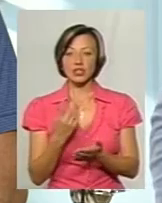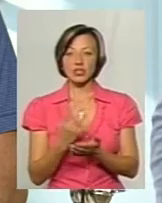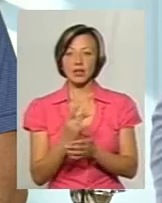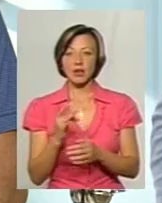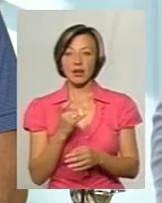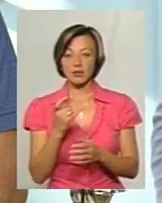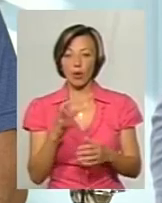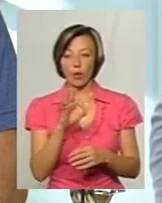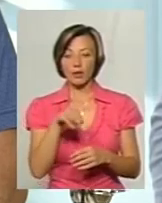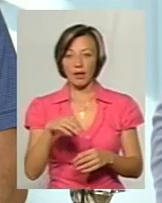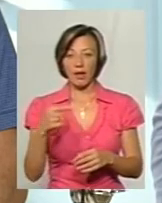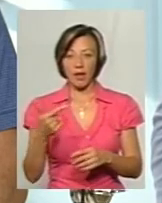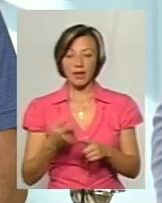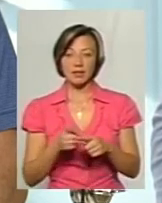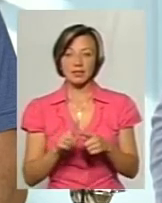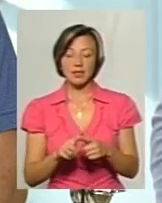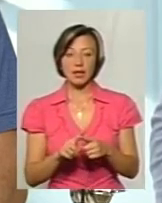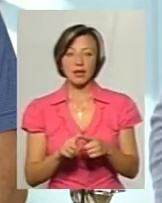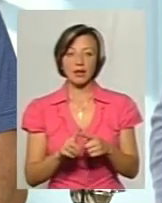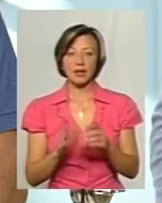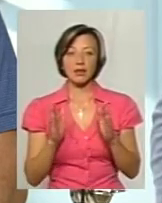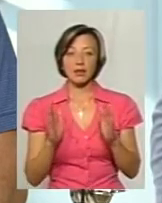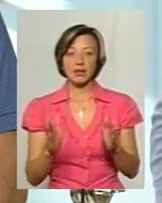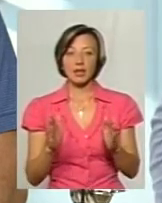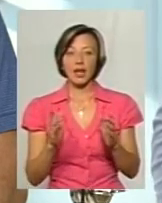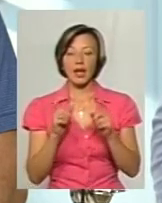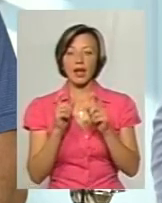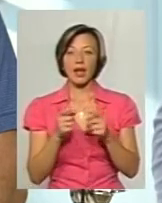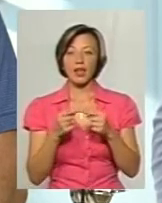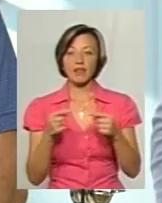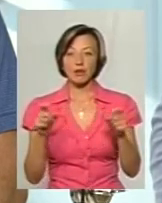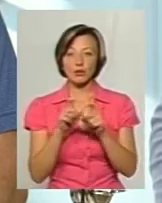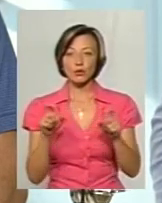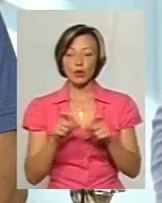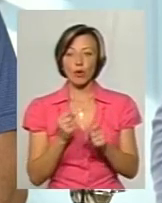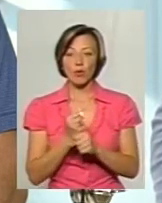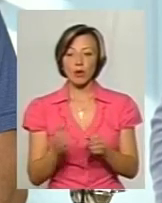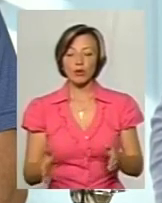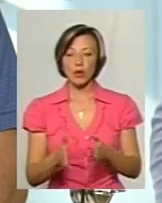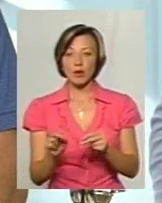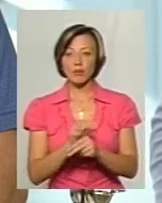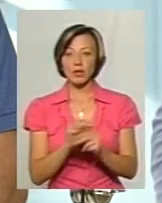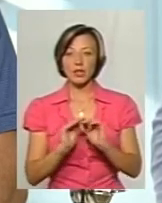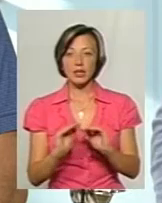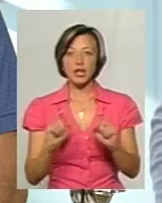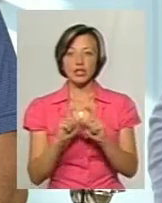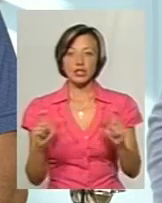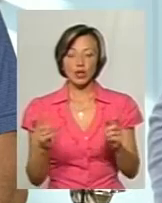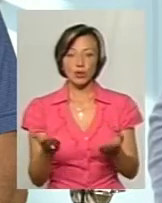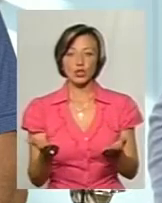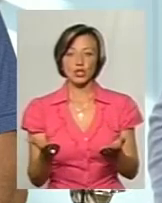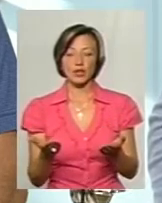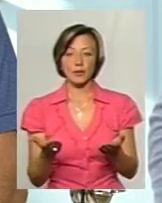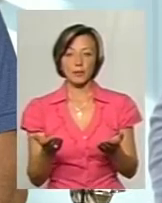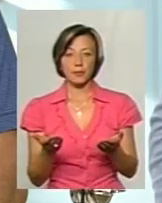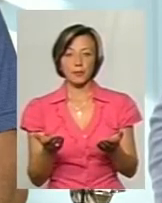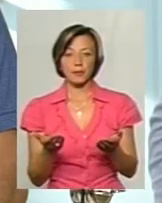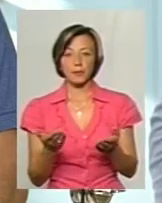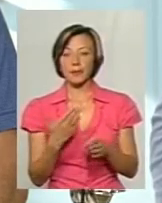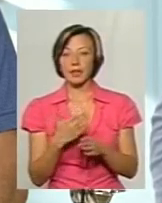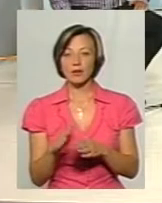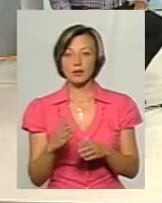об'єднані територіальні громади, це виключно практично інфраструктурні проекти. Тобто роблять дороги, ремонтують дитячі садочки,